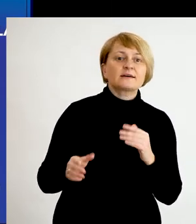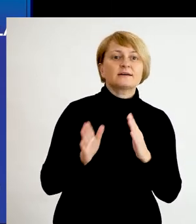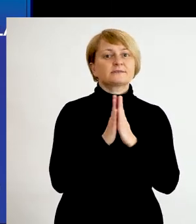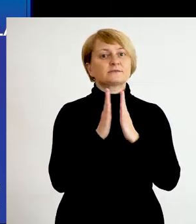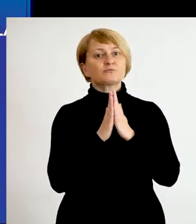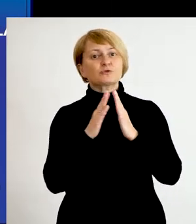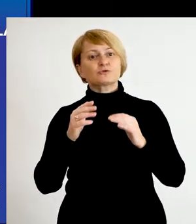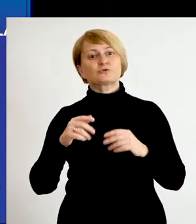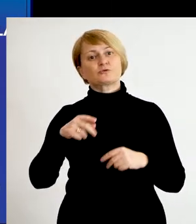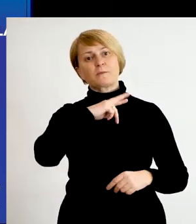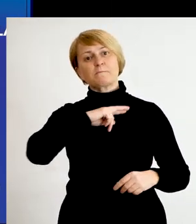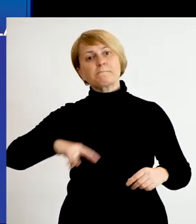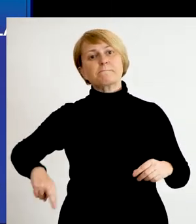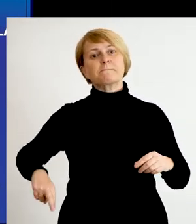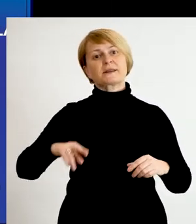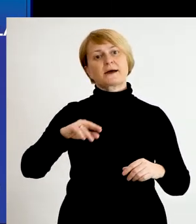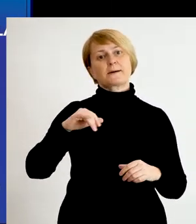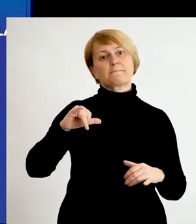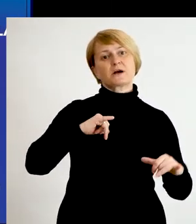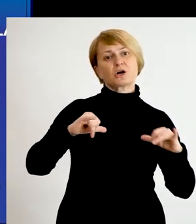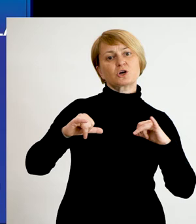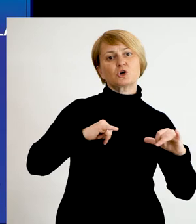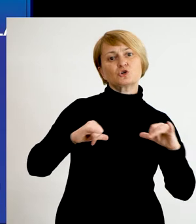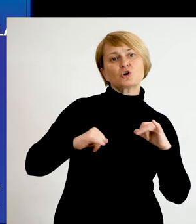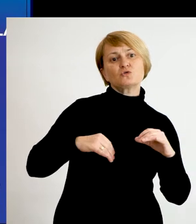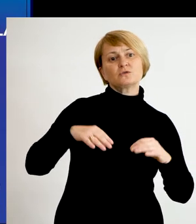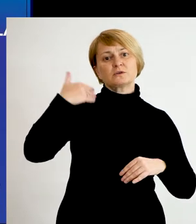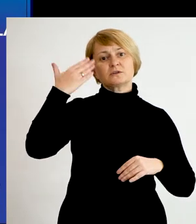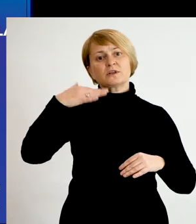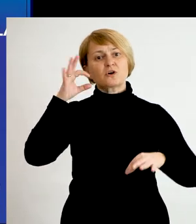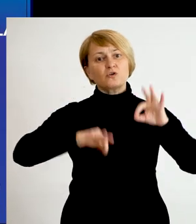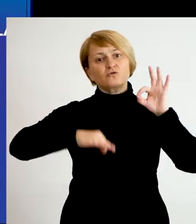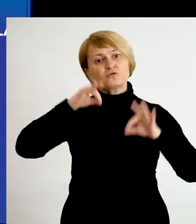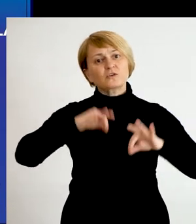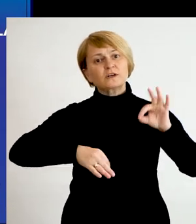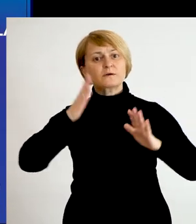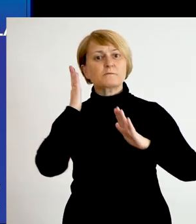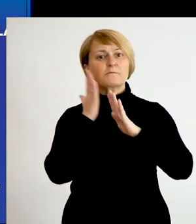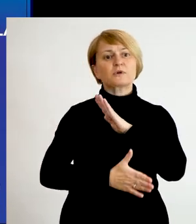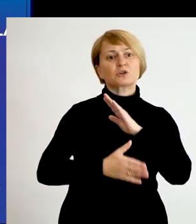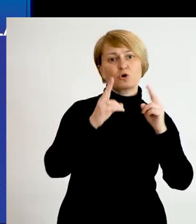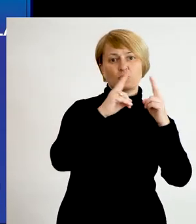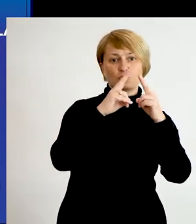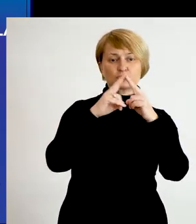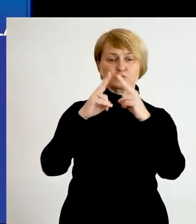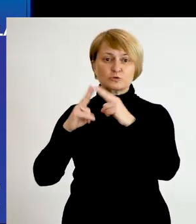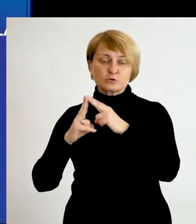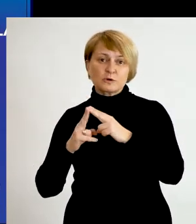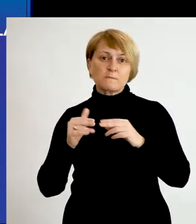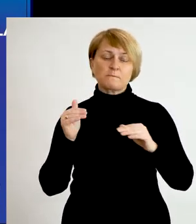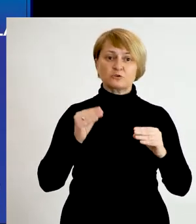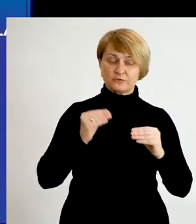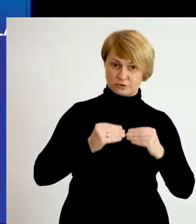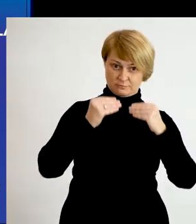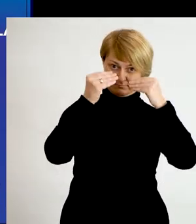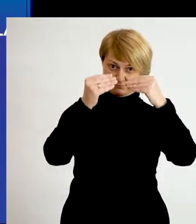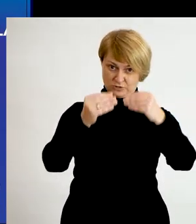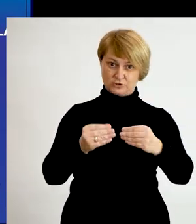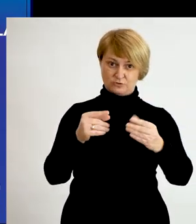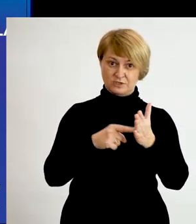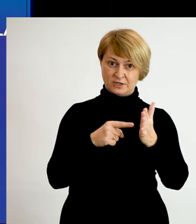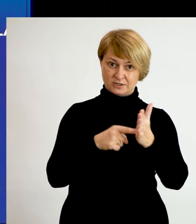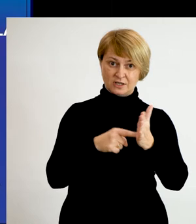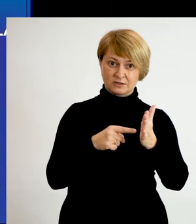premiera również na konferencji bezpośredniej naszej z konsultacjach z możliwością odsunięcia